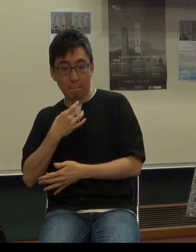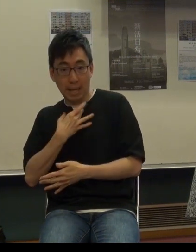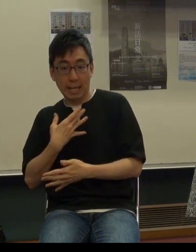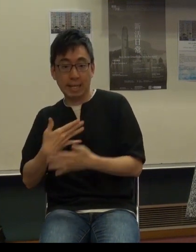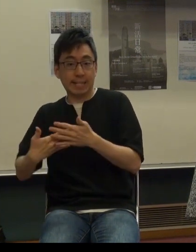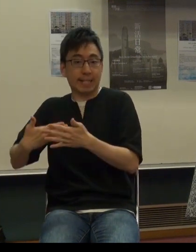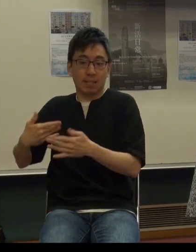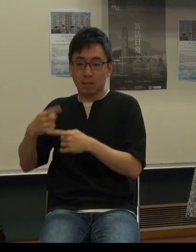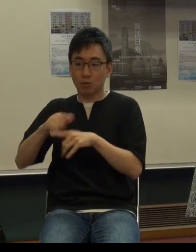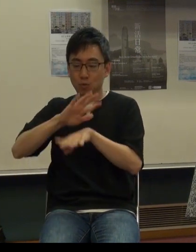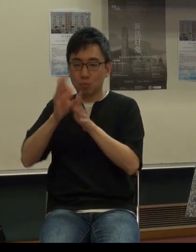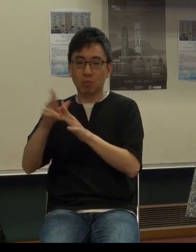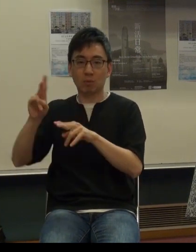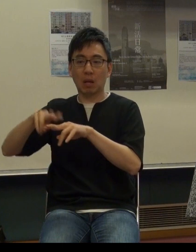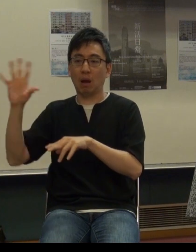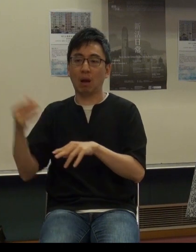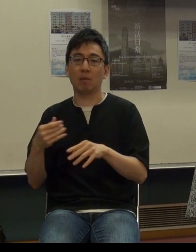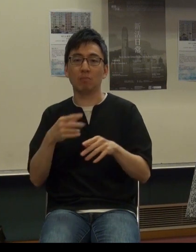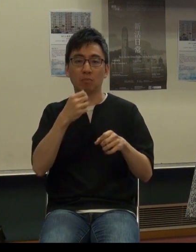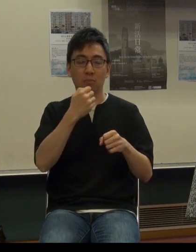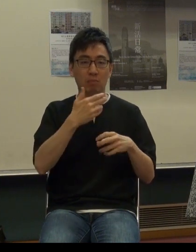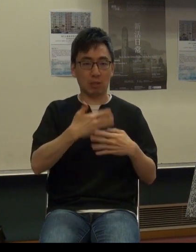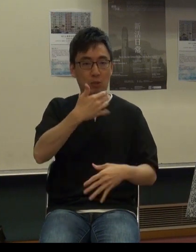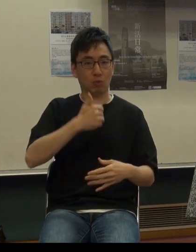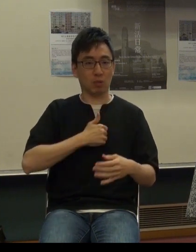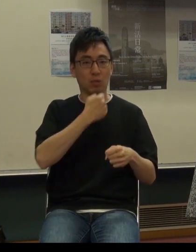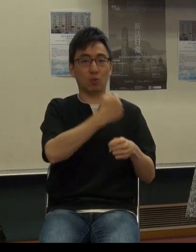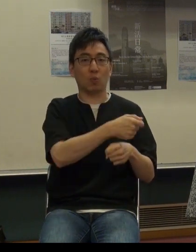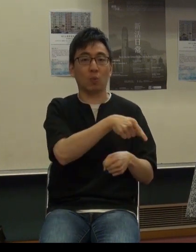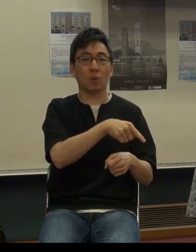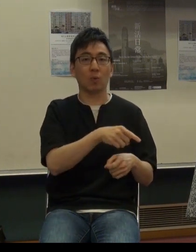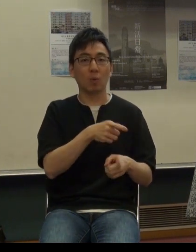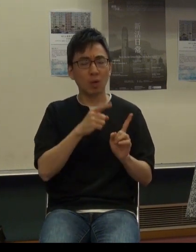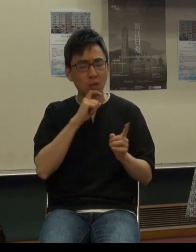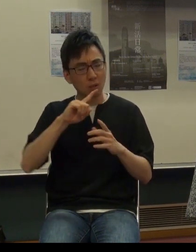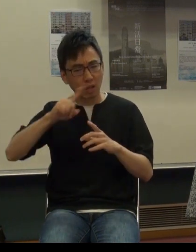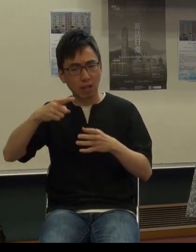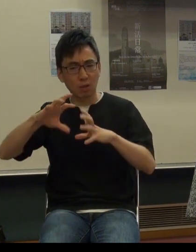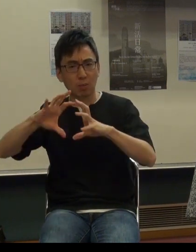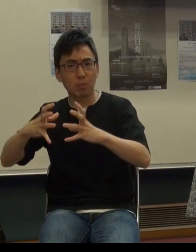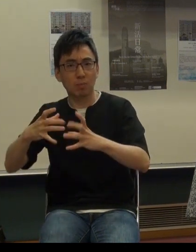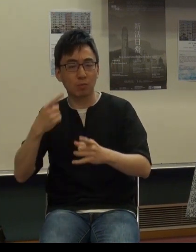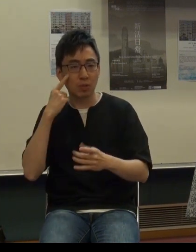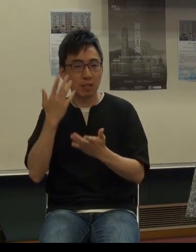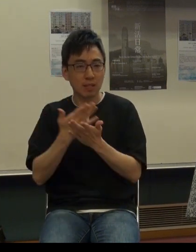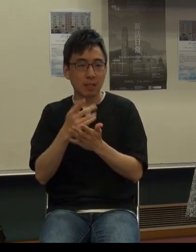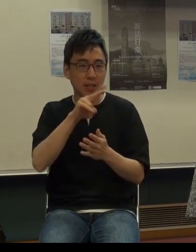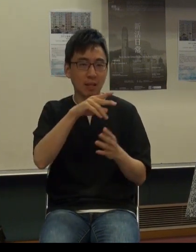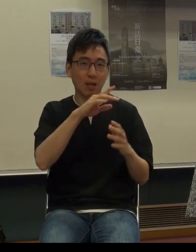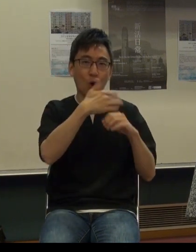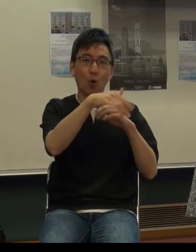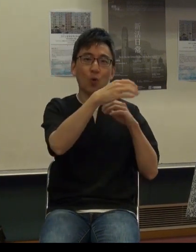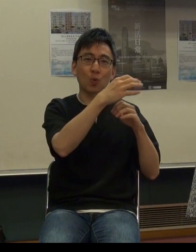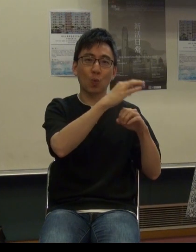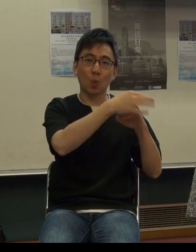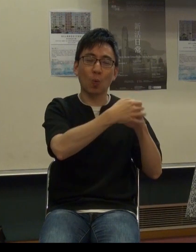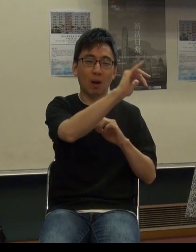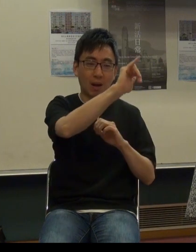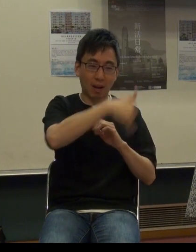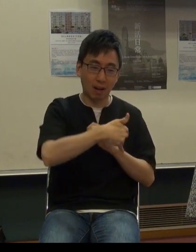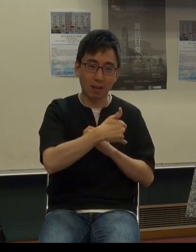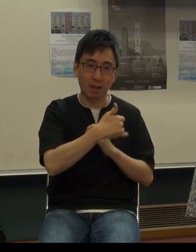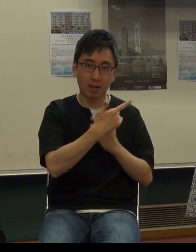大部分嘅嘢都係嗰啲國內嚟嘅，又或者有另一批人佢會睇當時喺外國嚟到香港嘅建築師樓，例如頭先